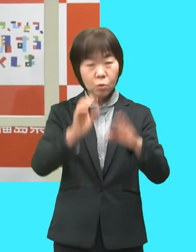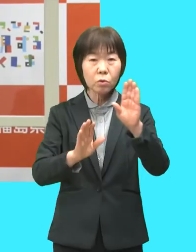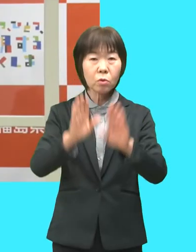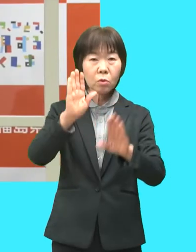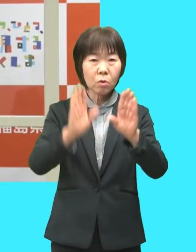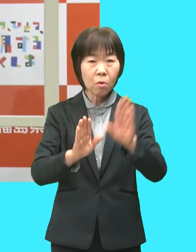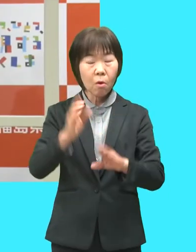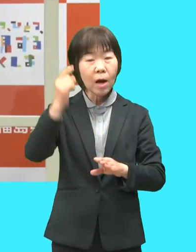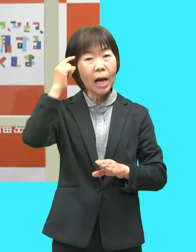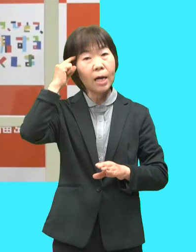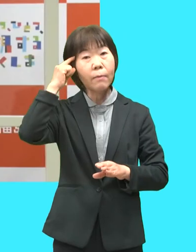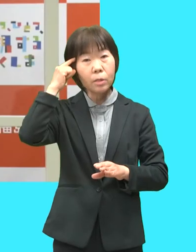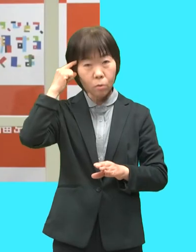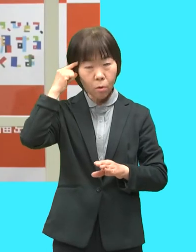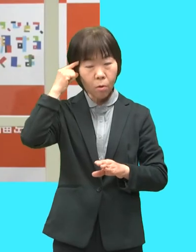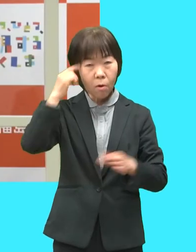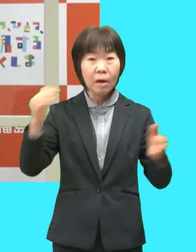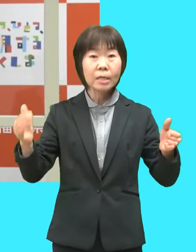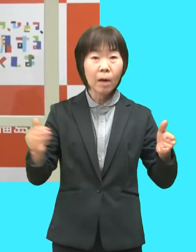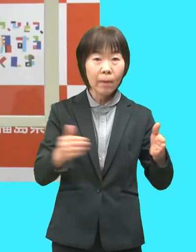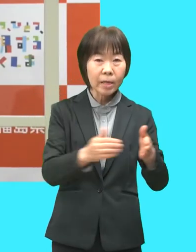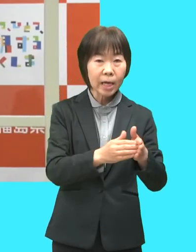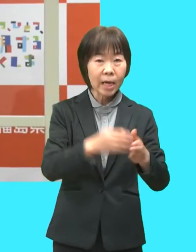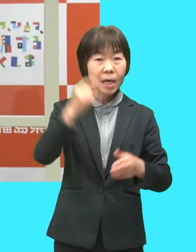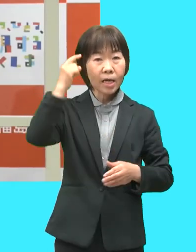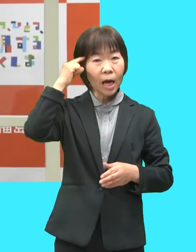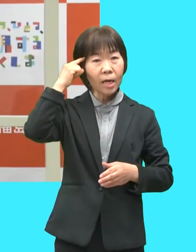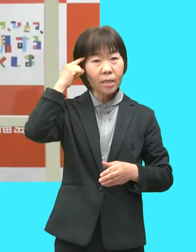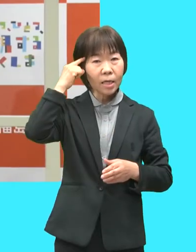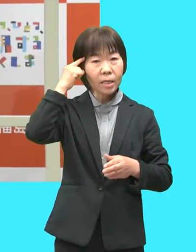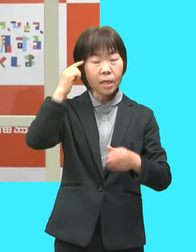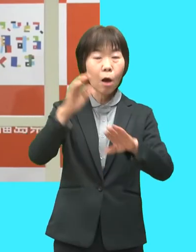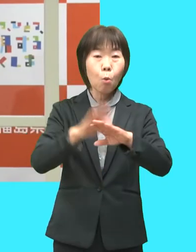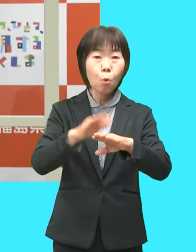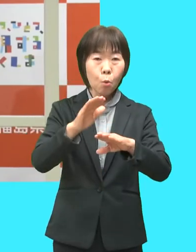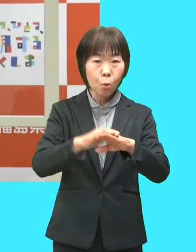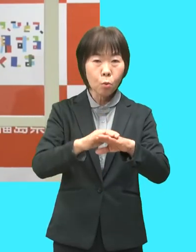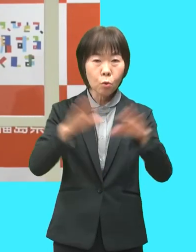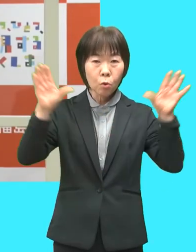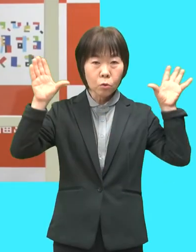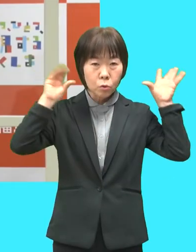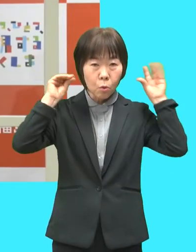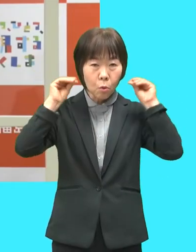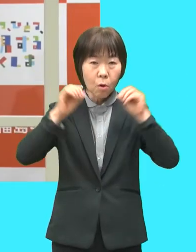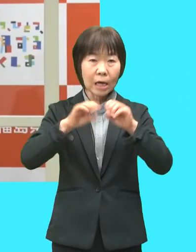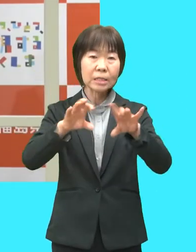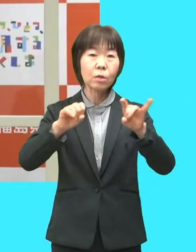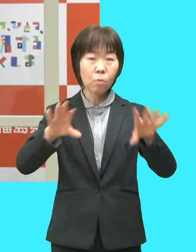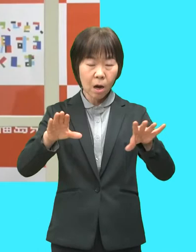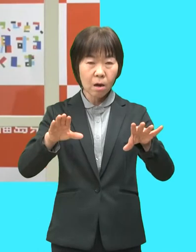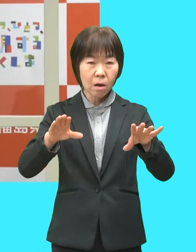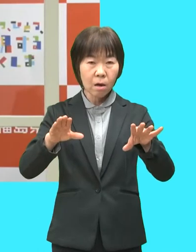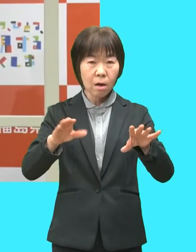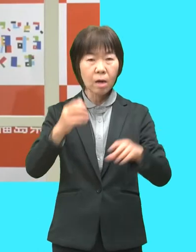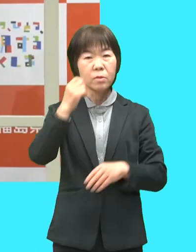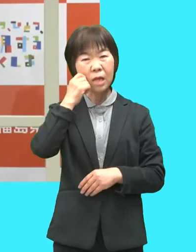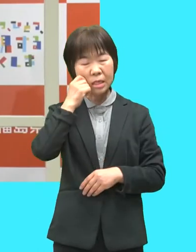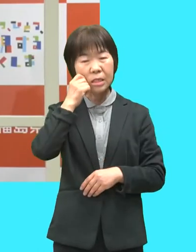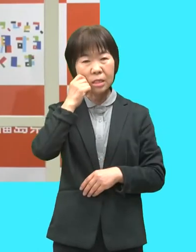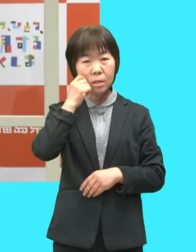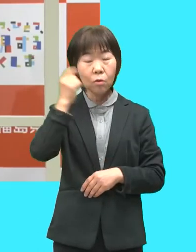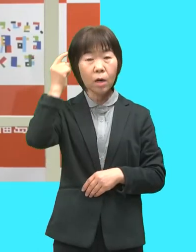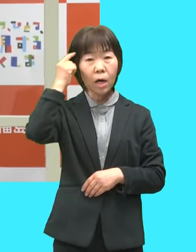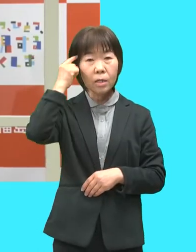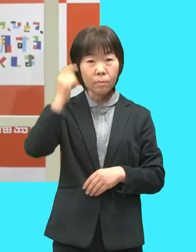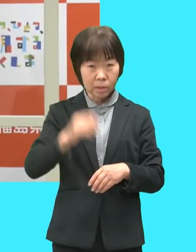状況等を考えますと、これまで想定していた形での情報発信は現実的には難しいと考